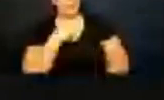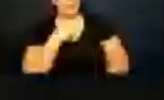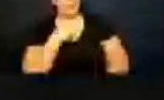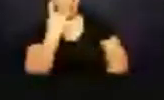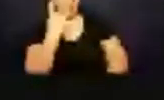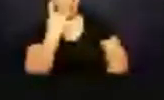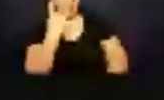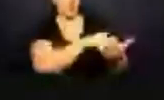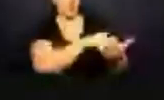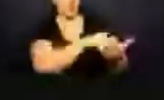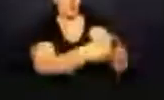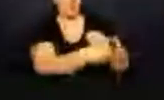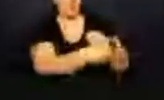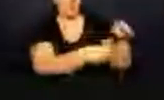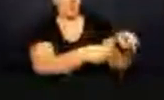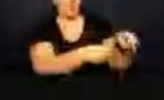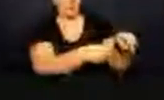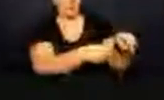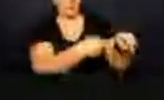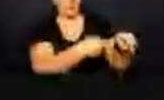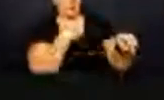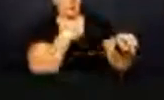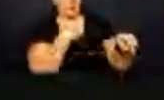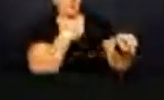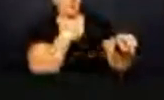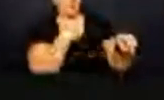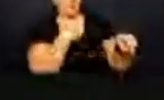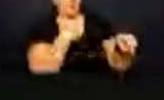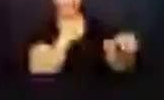kuwa na ofisi moja kuu